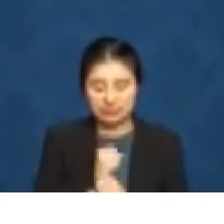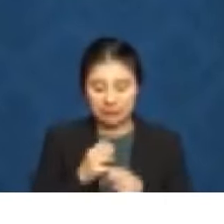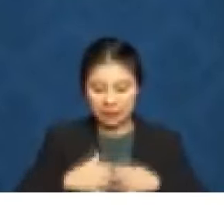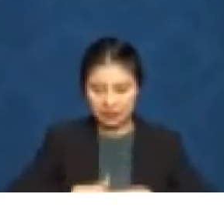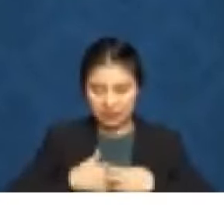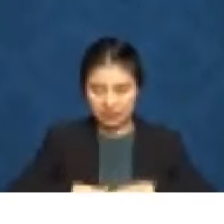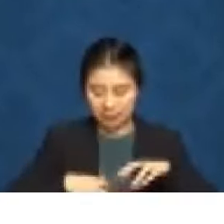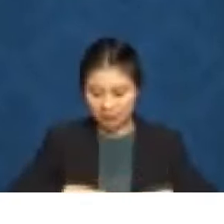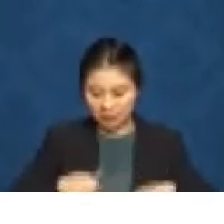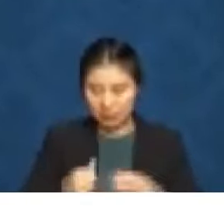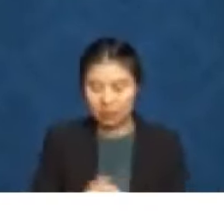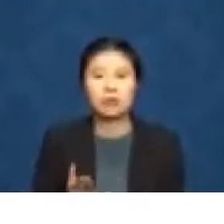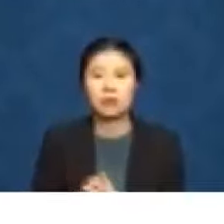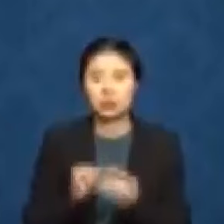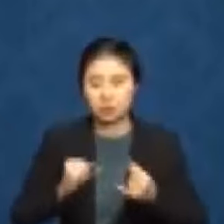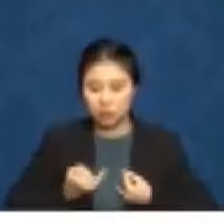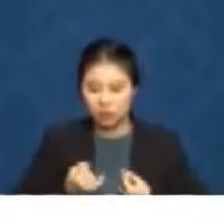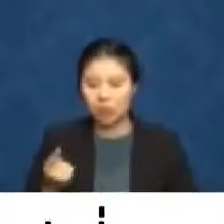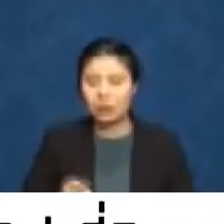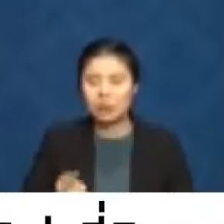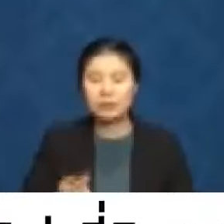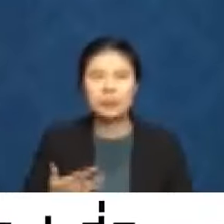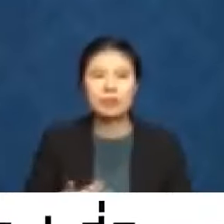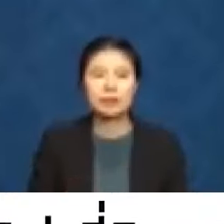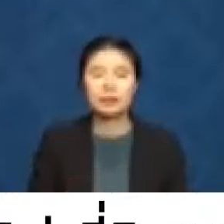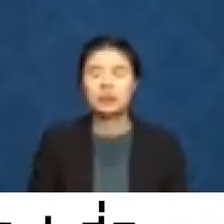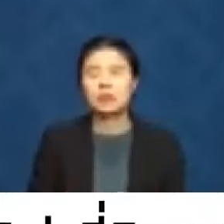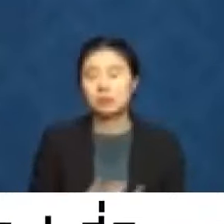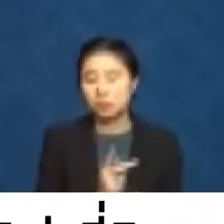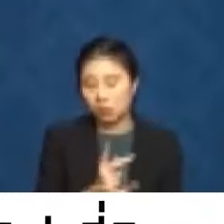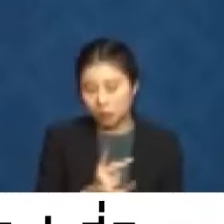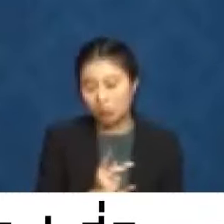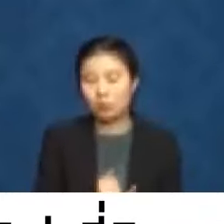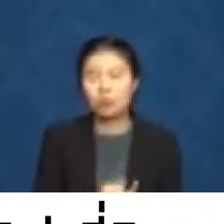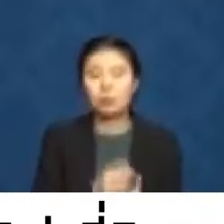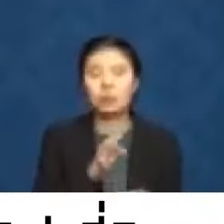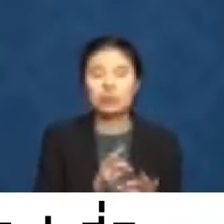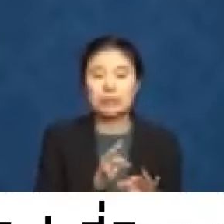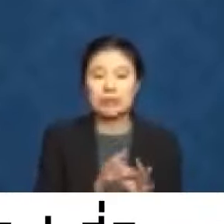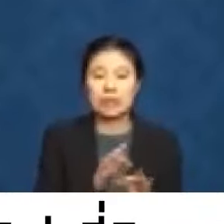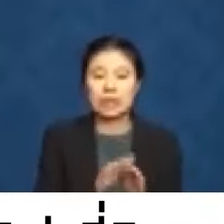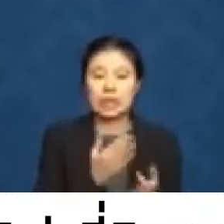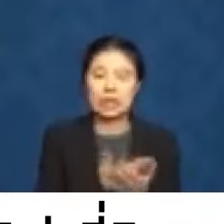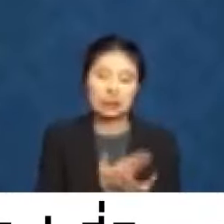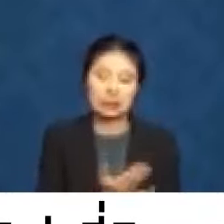ขยะแผ่นปูนปลูกทุเรียนขายเองท่านจะเอาที่ดินไปค้ำธนาคารไปขายต่อไปเช่าช่วงทำ